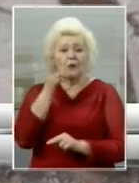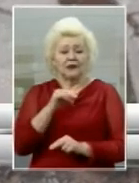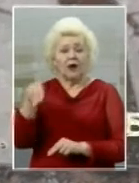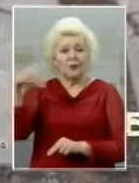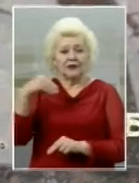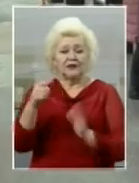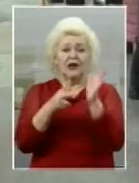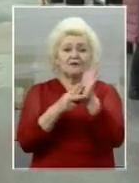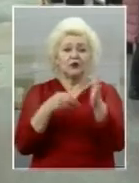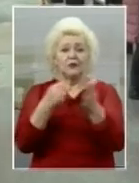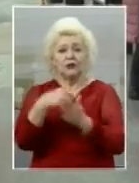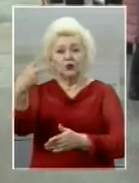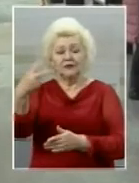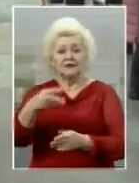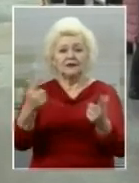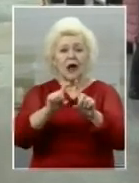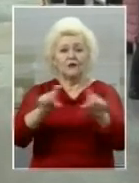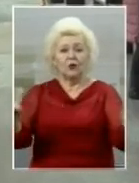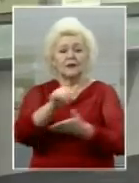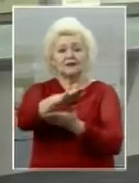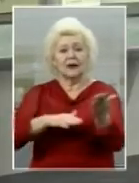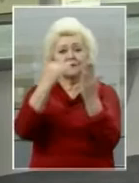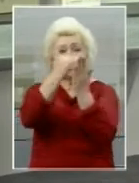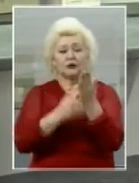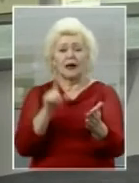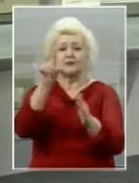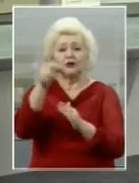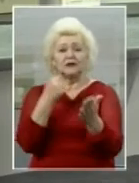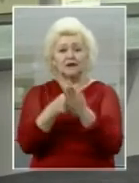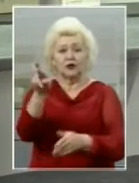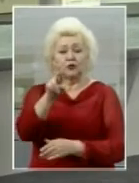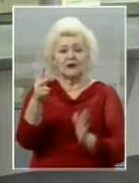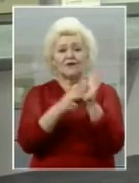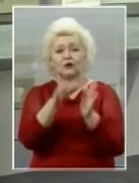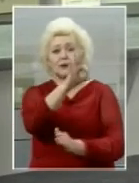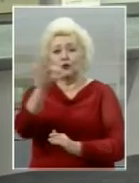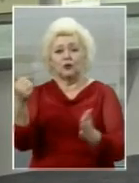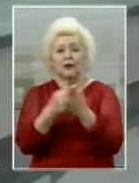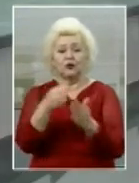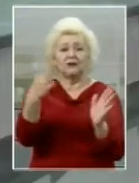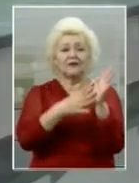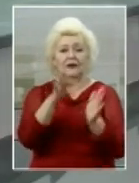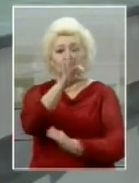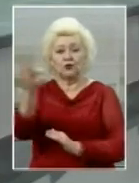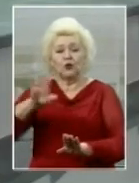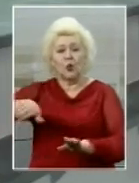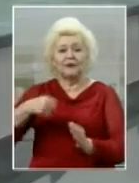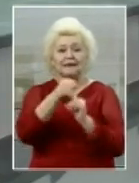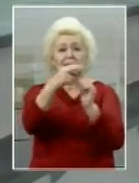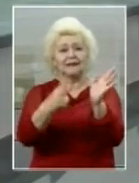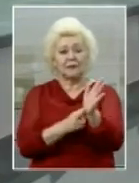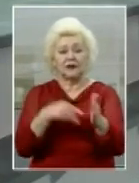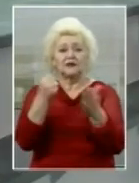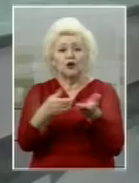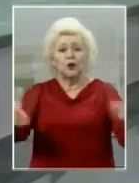до 20 години. В офісах з подовженим графіком з понеділка по п'ятницю з 8.00 до 9.00 та після 17.00